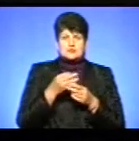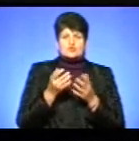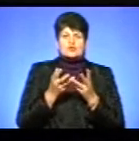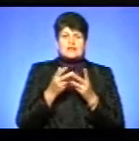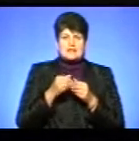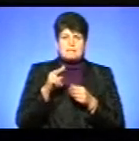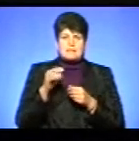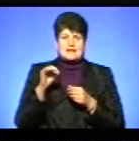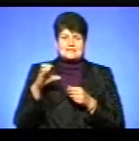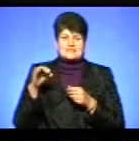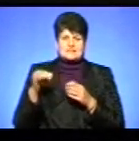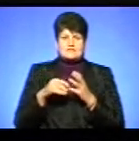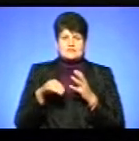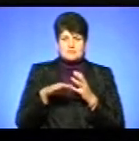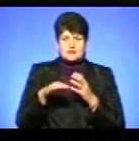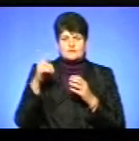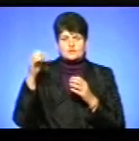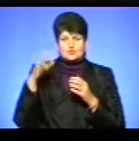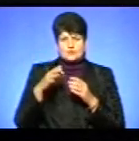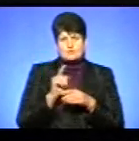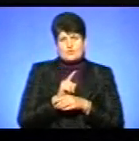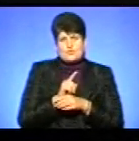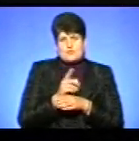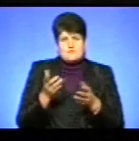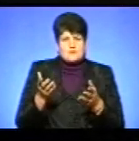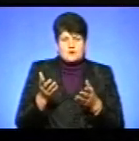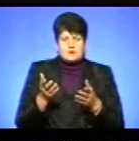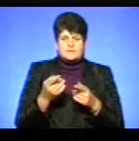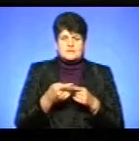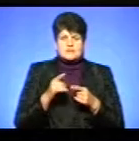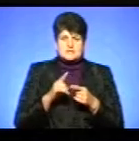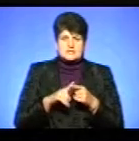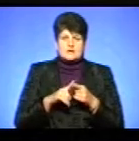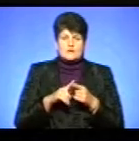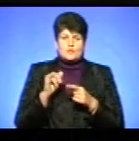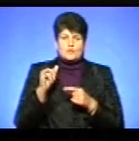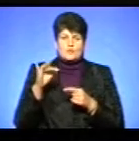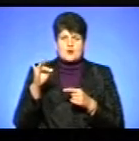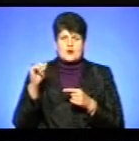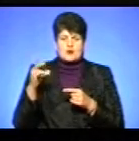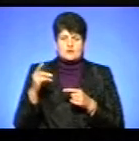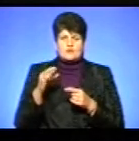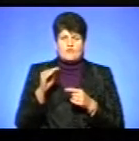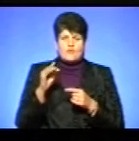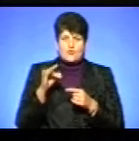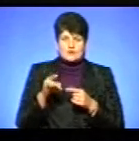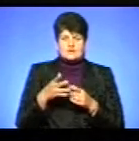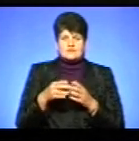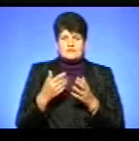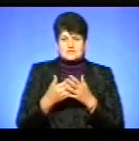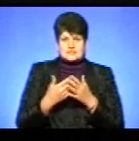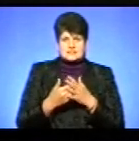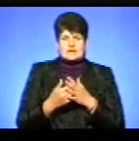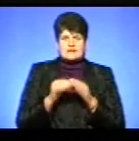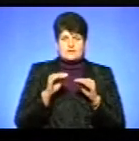кількість пестицидів в землі та в соняшнику в межах норми. Діючу речовину препарату «Ураган Форте» у зразках фруктових дерев та землі, де